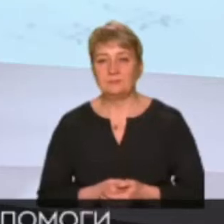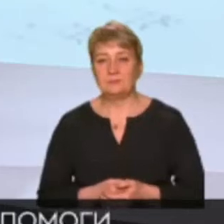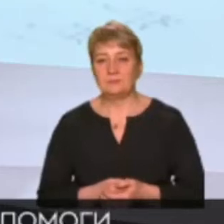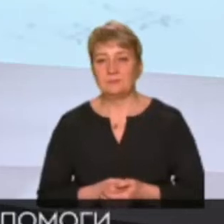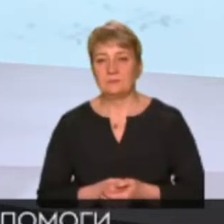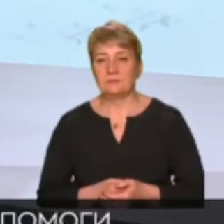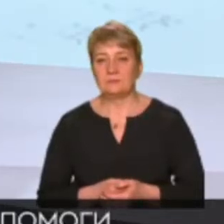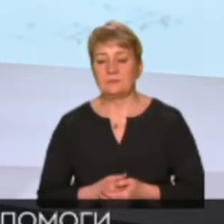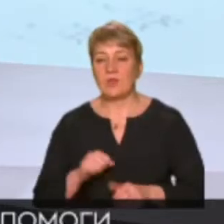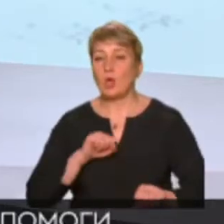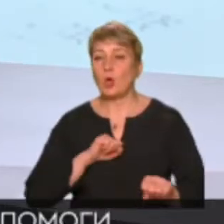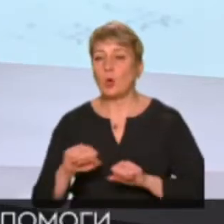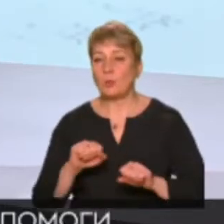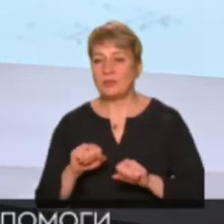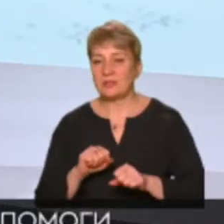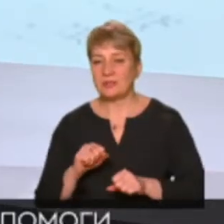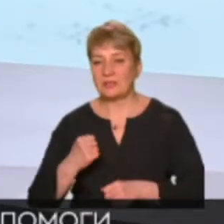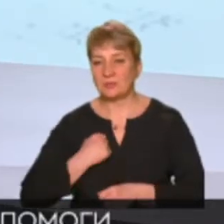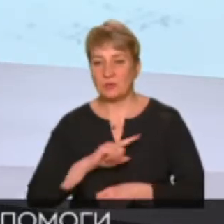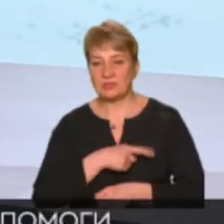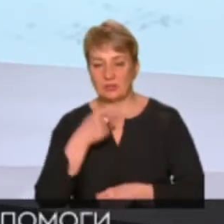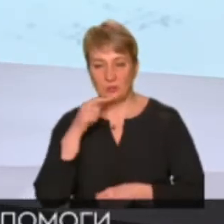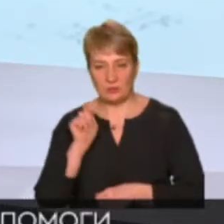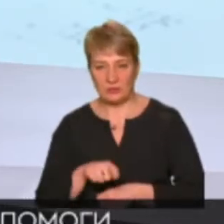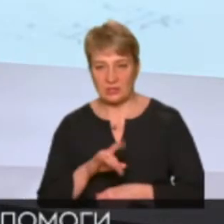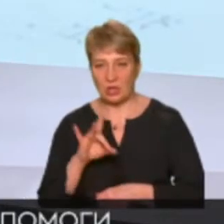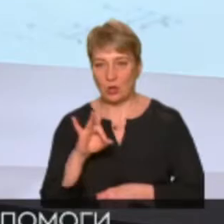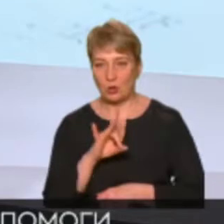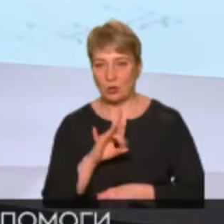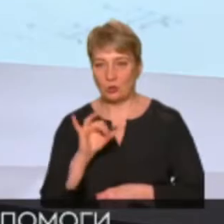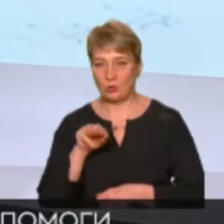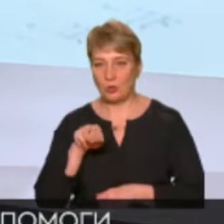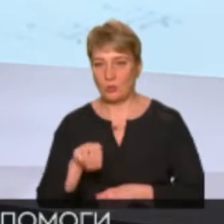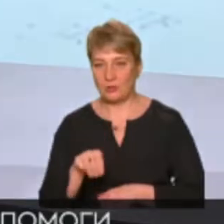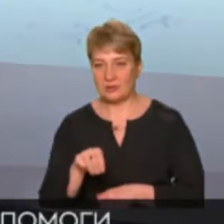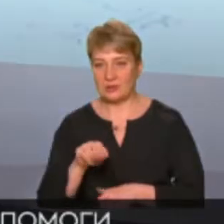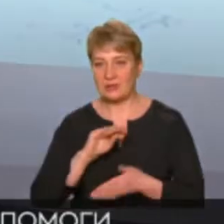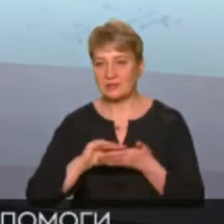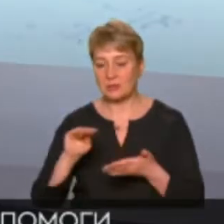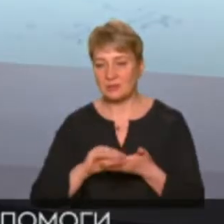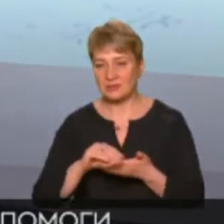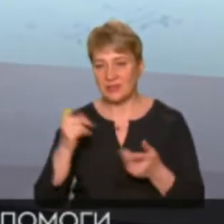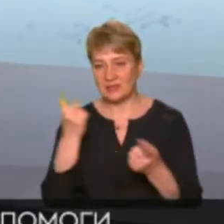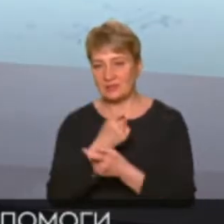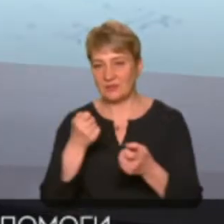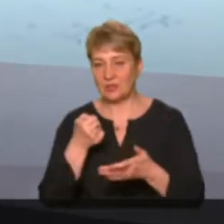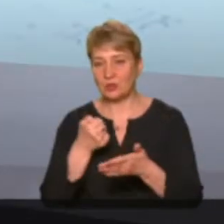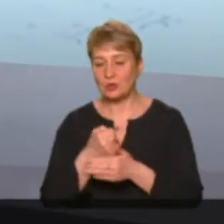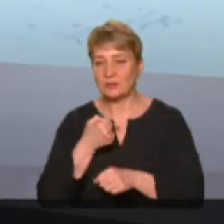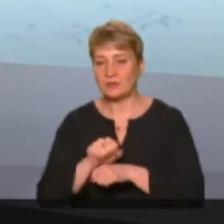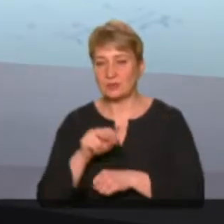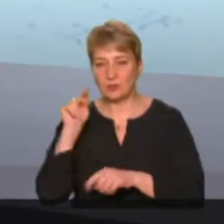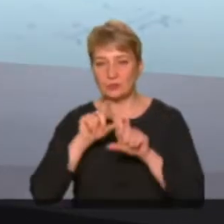Командир підрозділу Збройних сил України Роберт Бровді на псевдомадяр також записав звернення щодо зґвалтування в школі